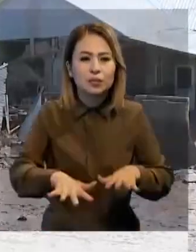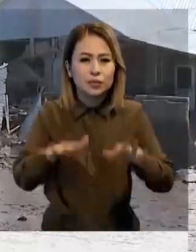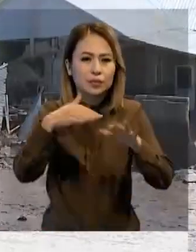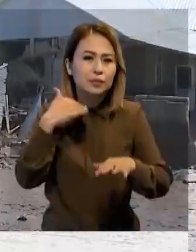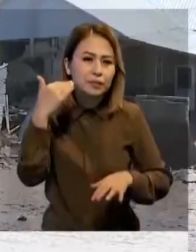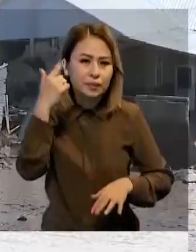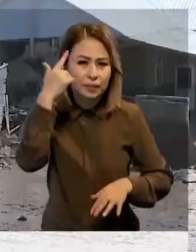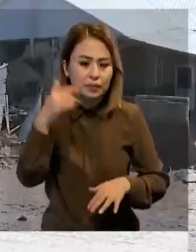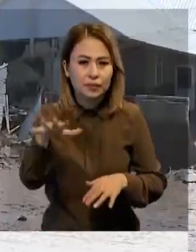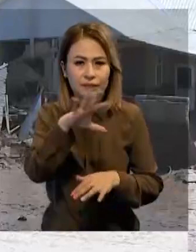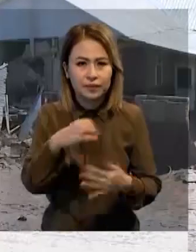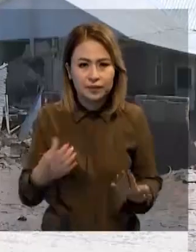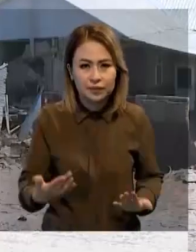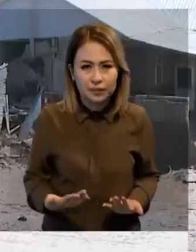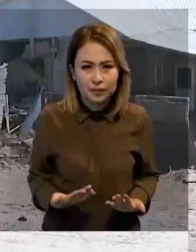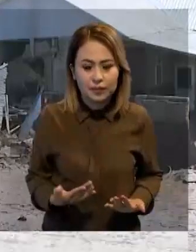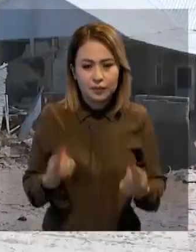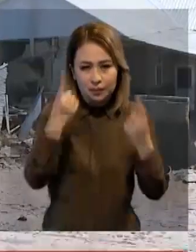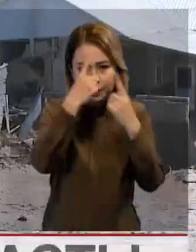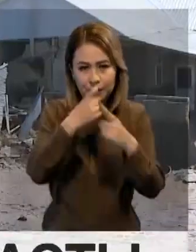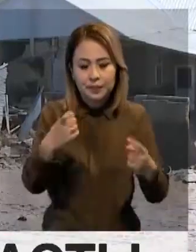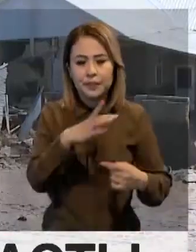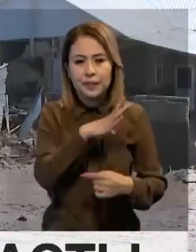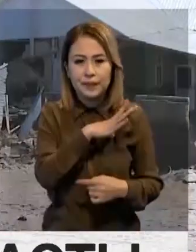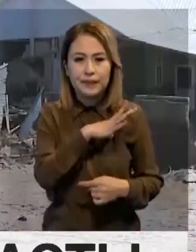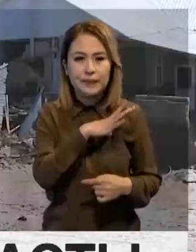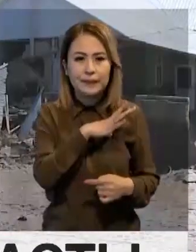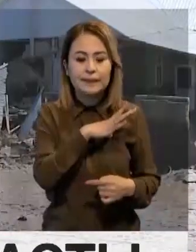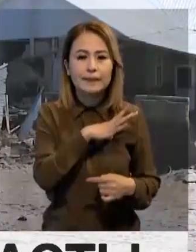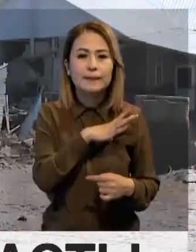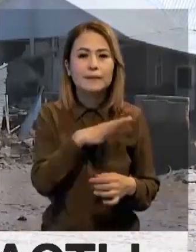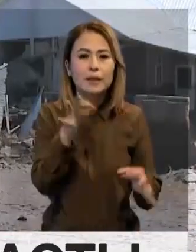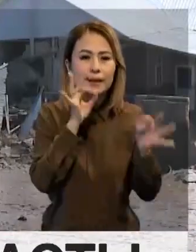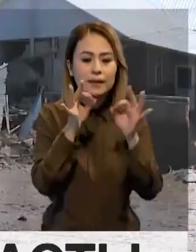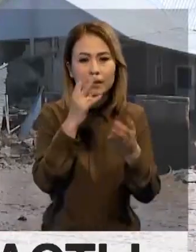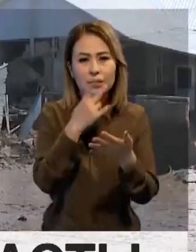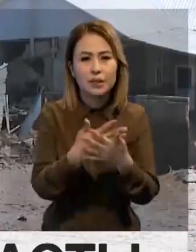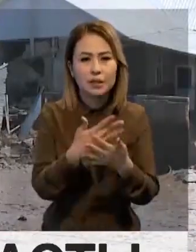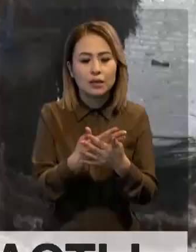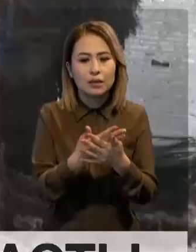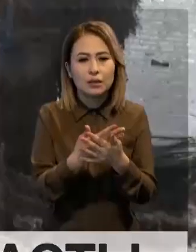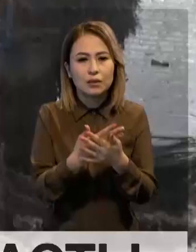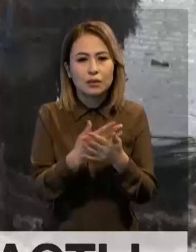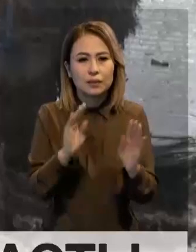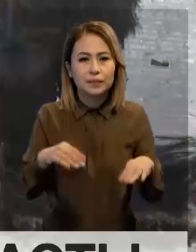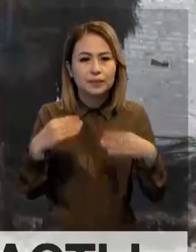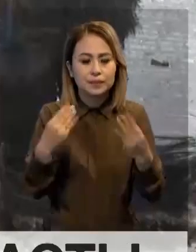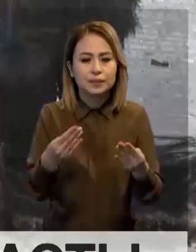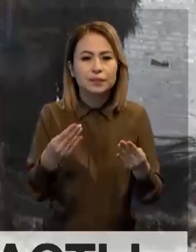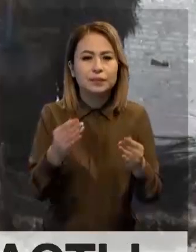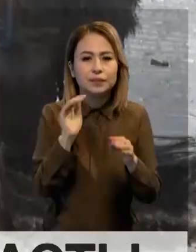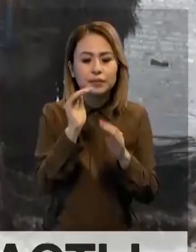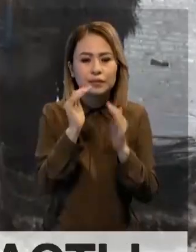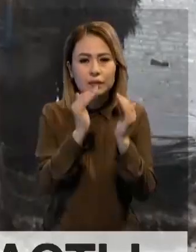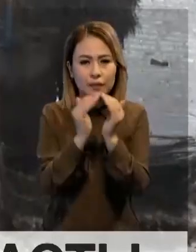жерлерді. Сол тұрғындарды хабарландырып бердік. Үйлердің дәкімдіктерді алып шықсын деп. Мал қораны малдарды алып шығыңдар